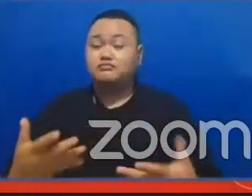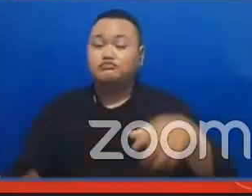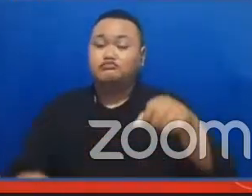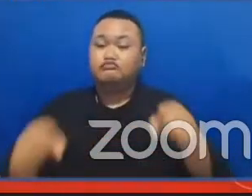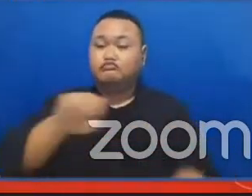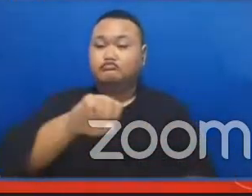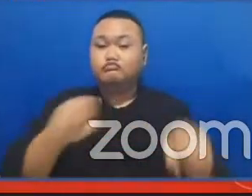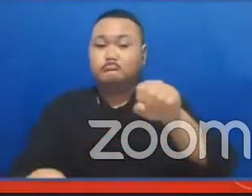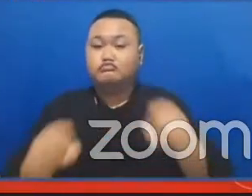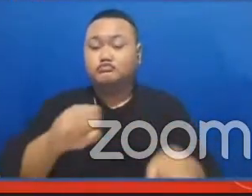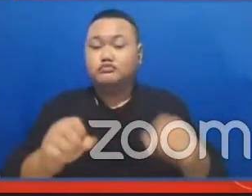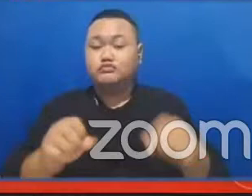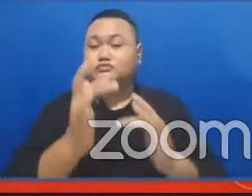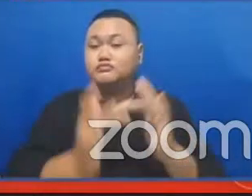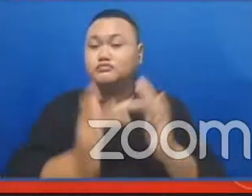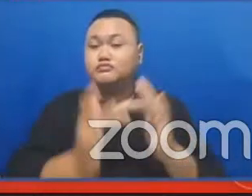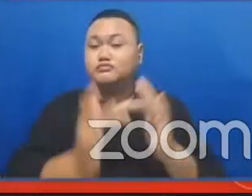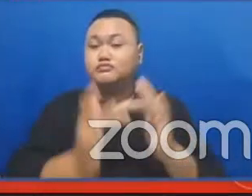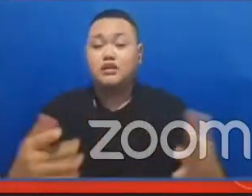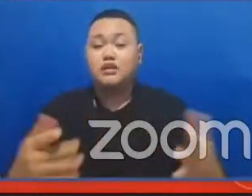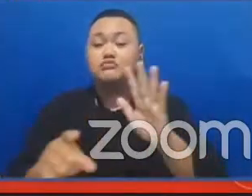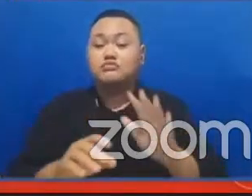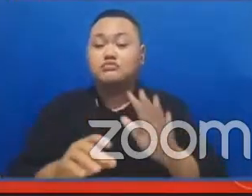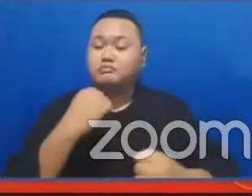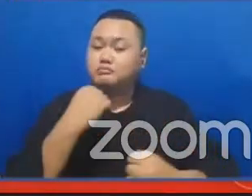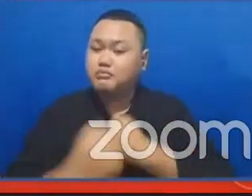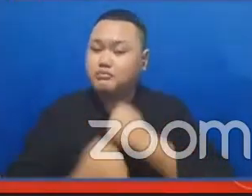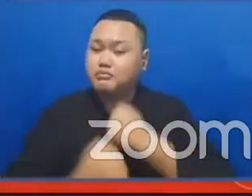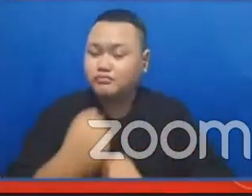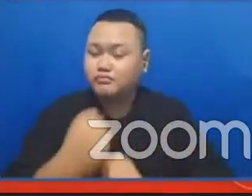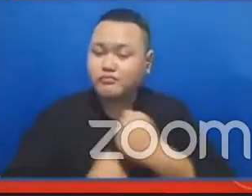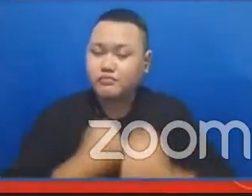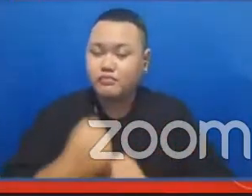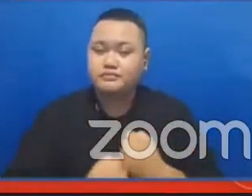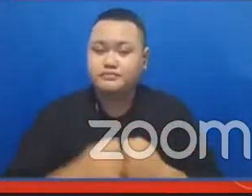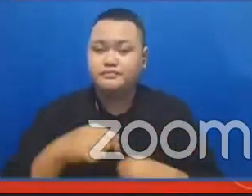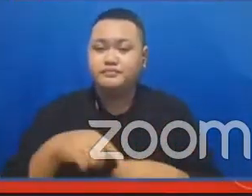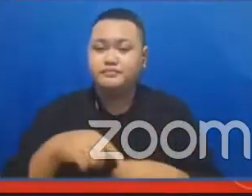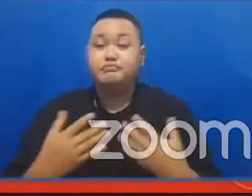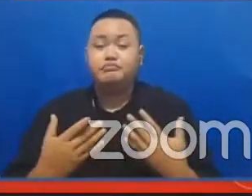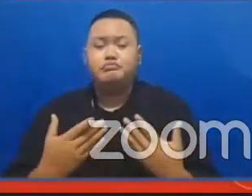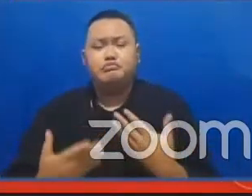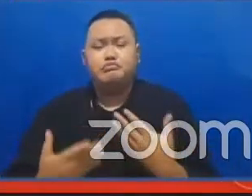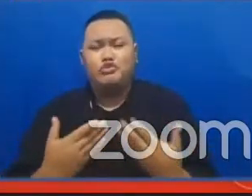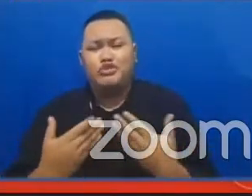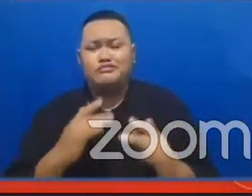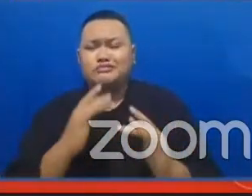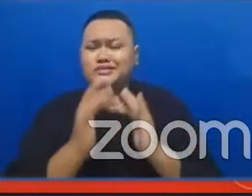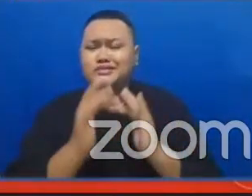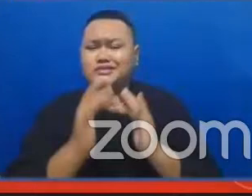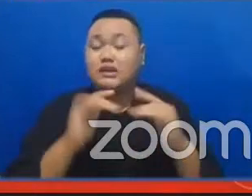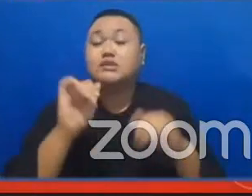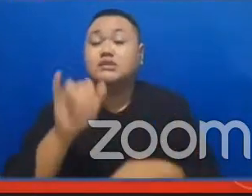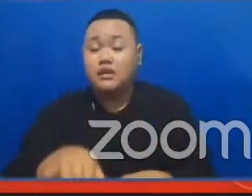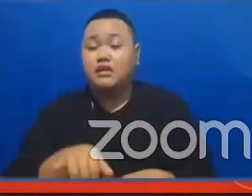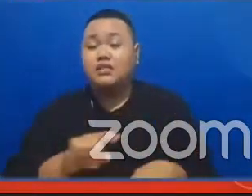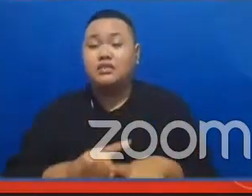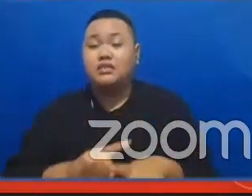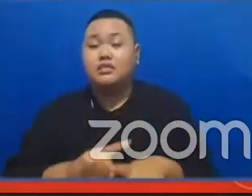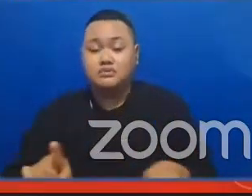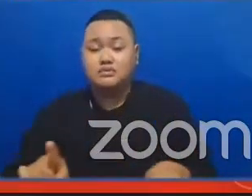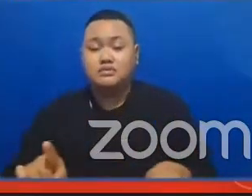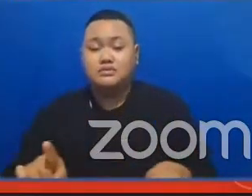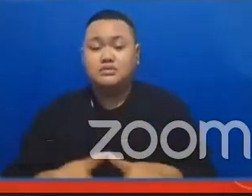ini, melalui eksperimen yang dilakukan, walaupun melalui ruang virtual,